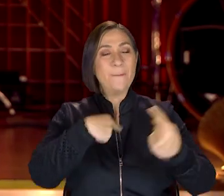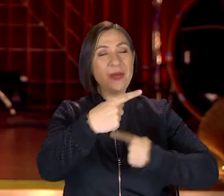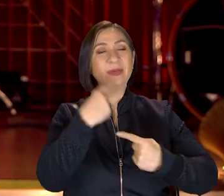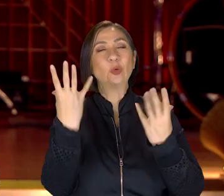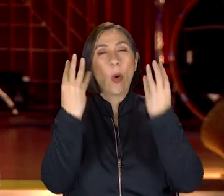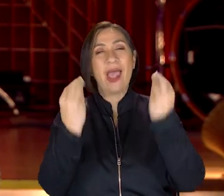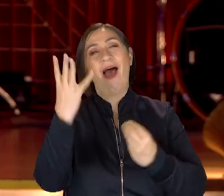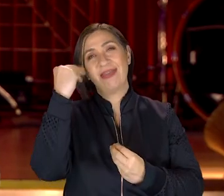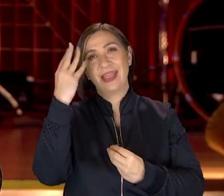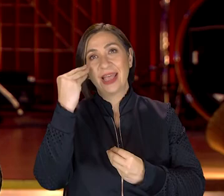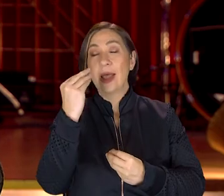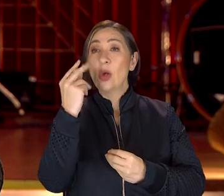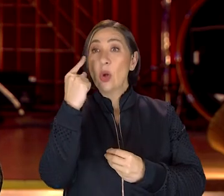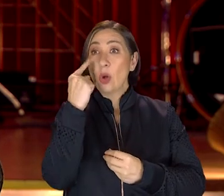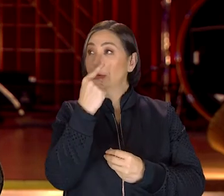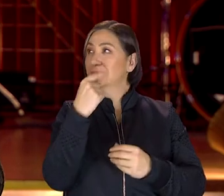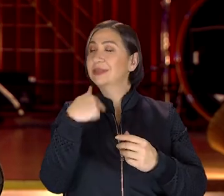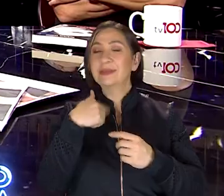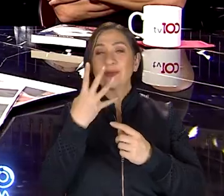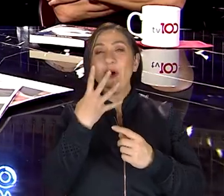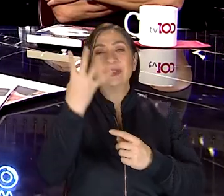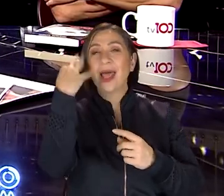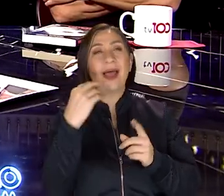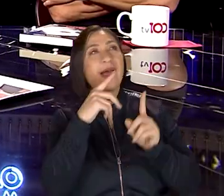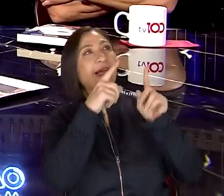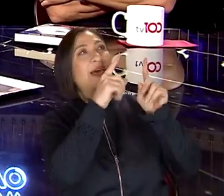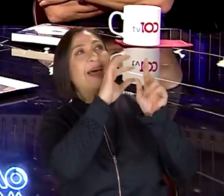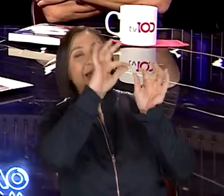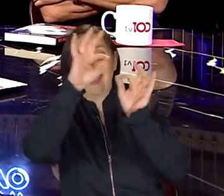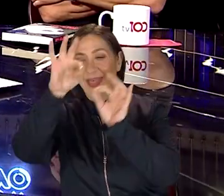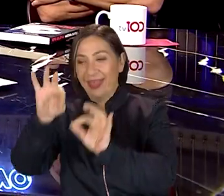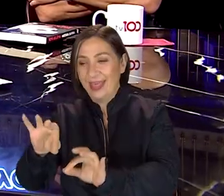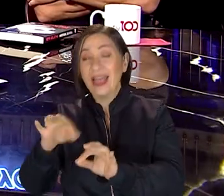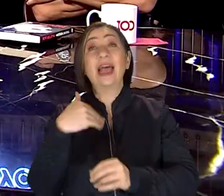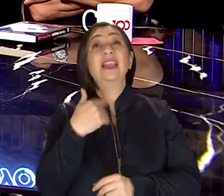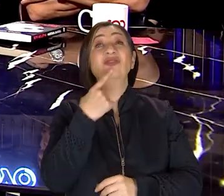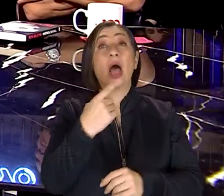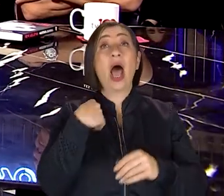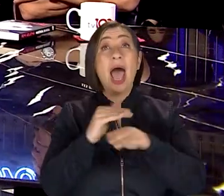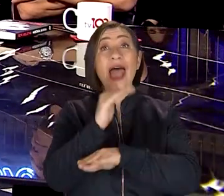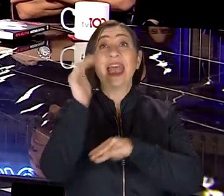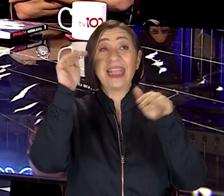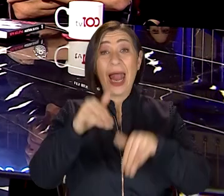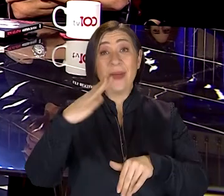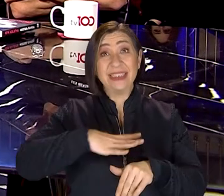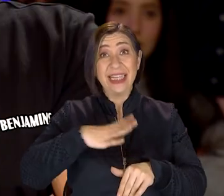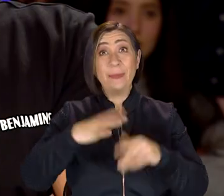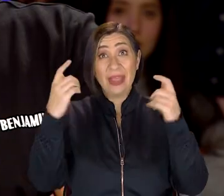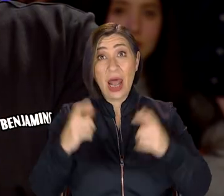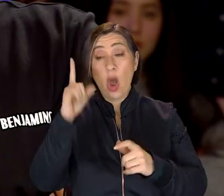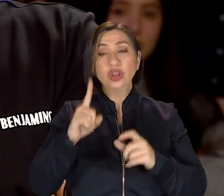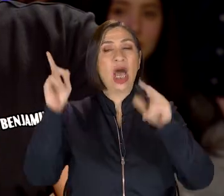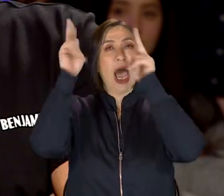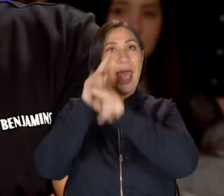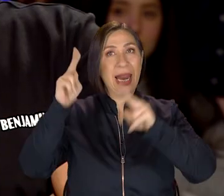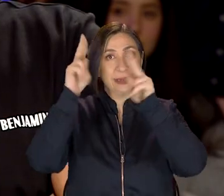çok iyi anlamıştık. Gözümüzün önünde 4 sene önceki o iki genç vardı. Diyeceğim o ki ben hayatta gelmek istediğim yeri hep önce